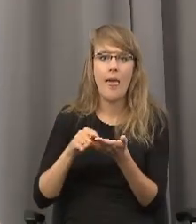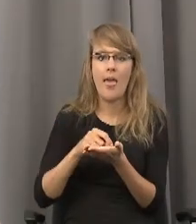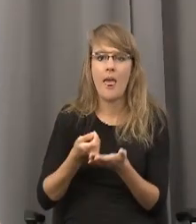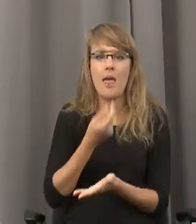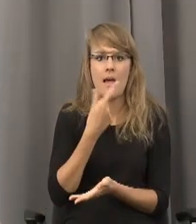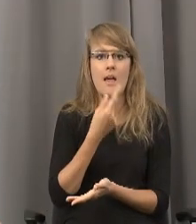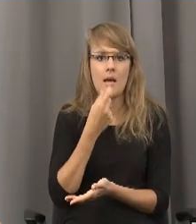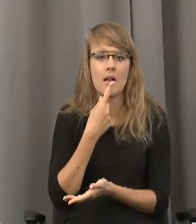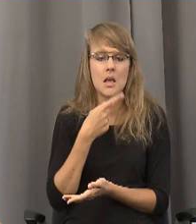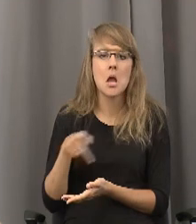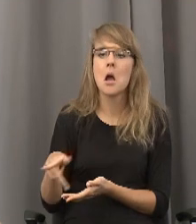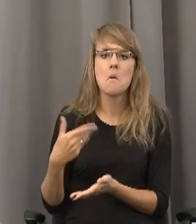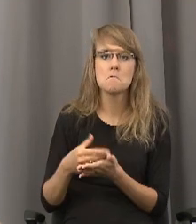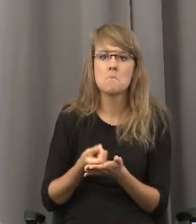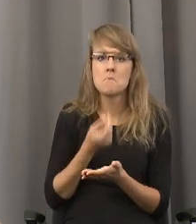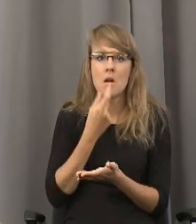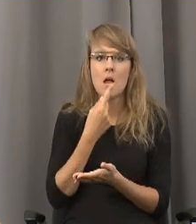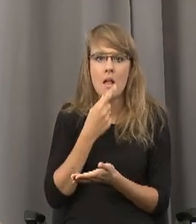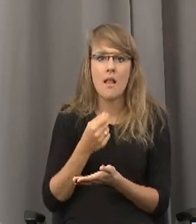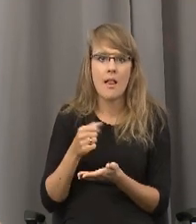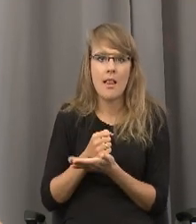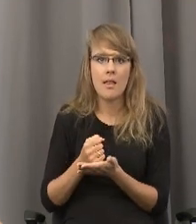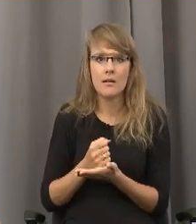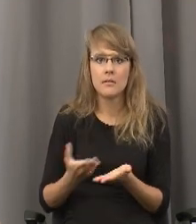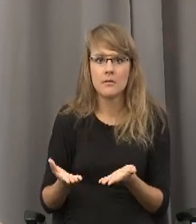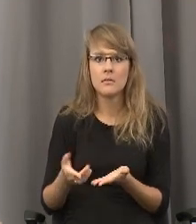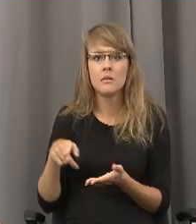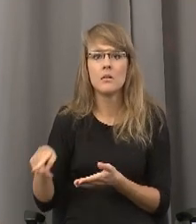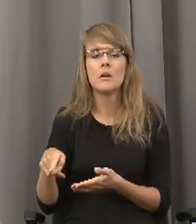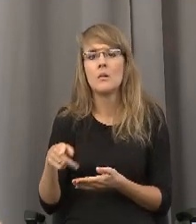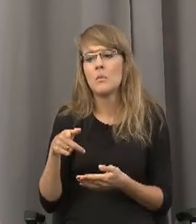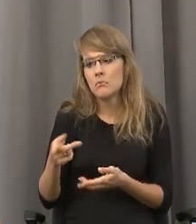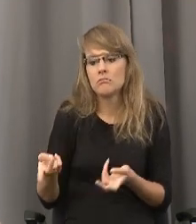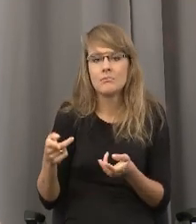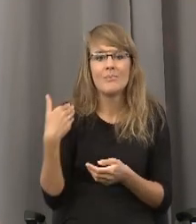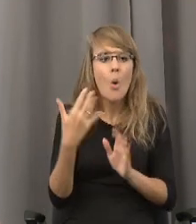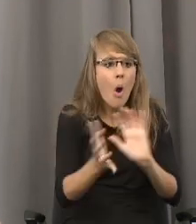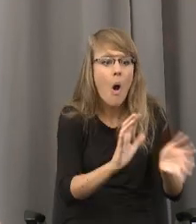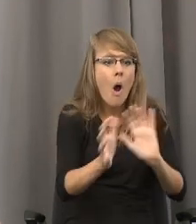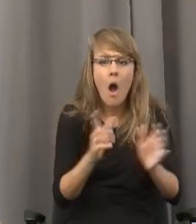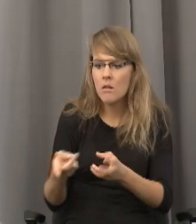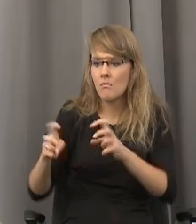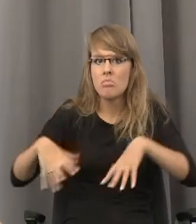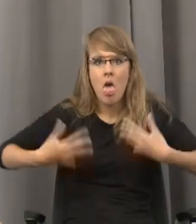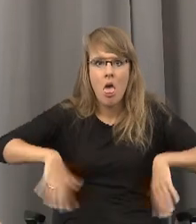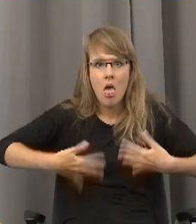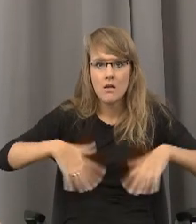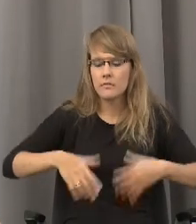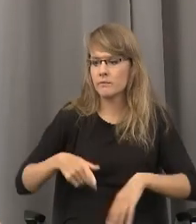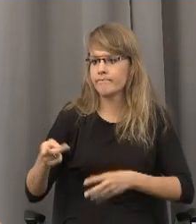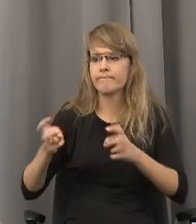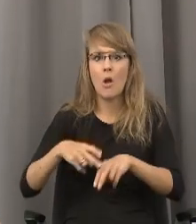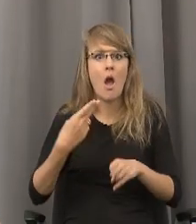leków z powodu choroby podopiecznego. To są nerwice, to są choroby serca i tak dalej, i tak